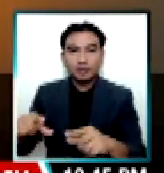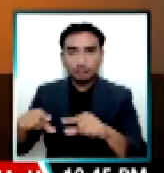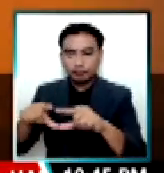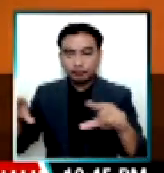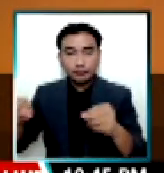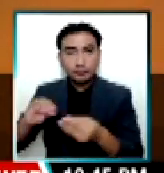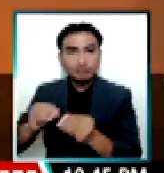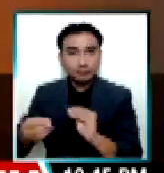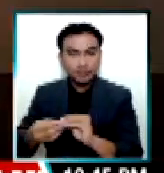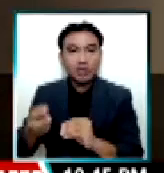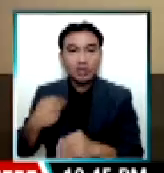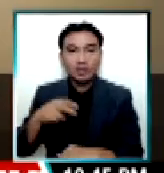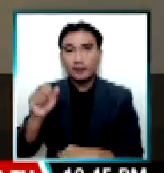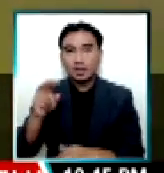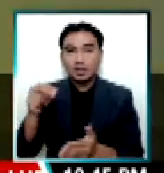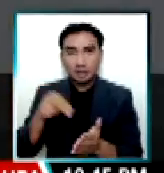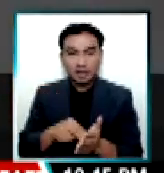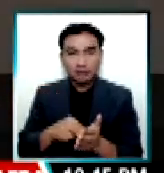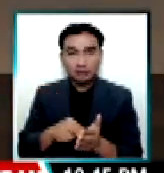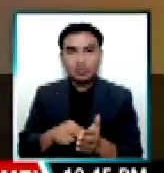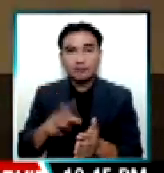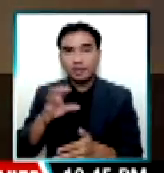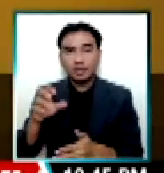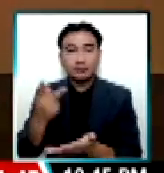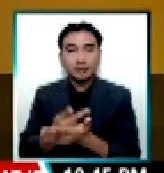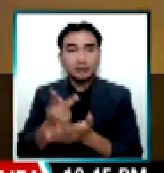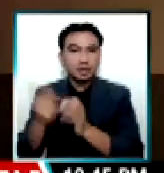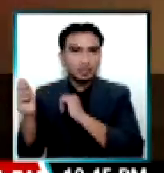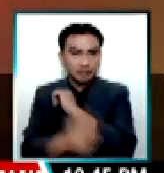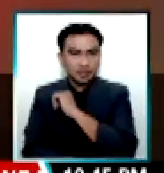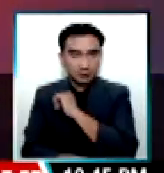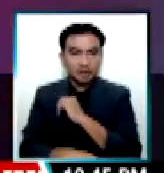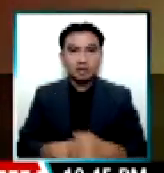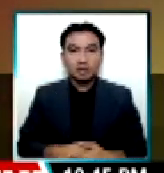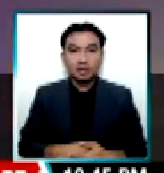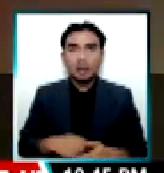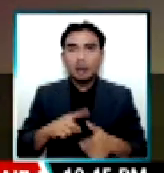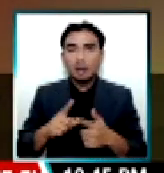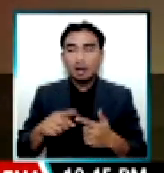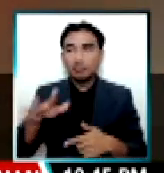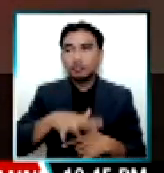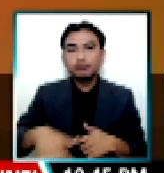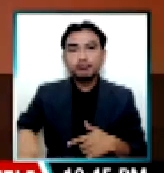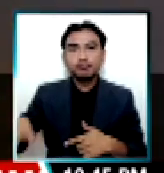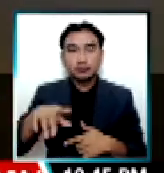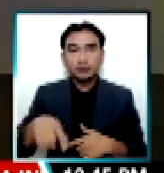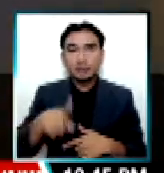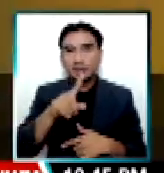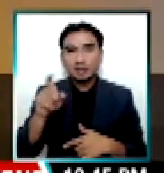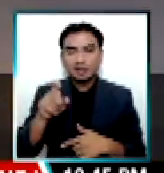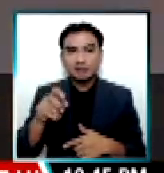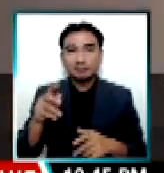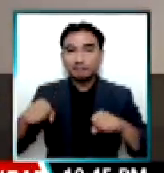tig 13,500 pesos mula 2016, di bababa sa 1,000 motorista ang binawian ng lisensya ng LTO dahil